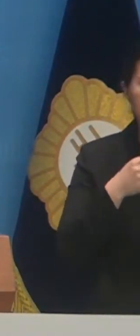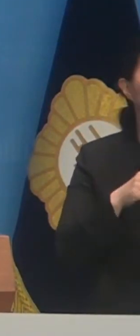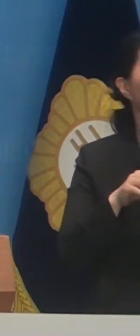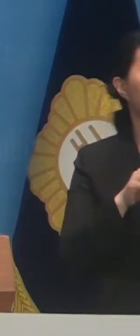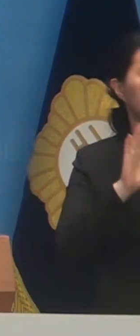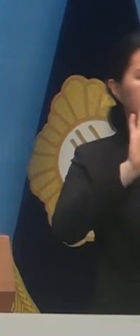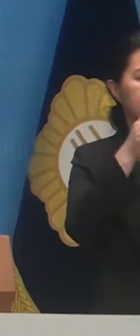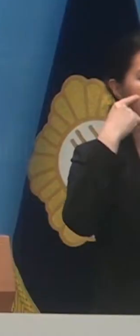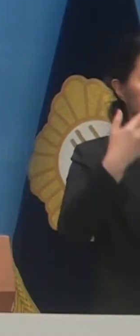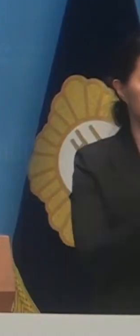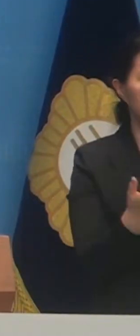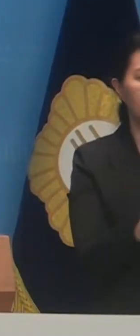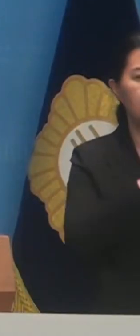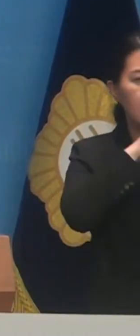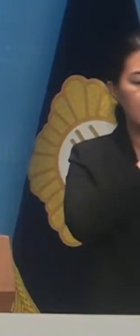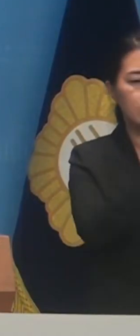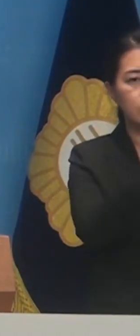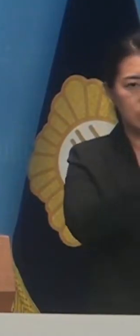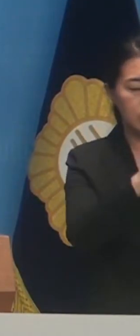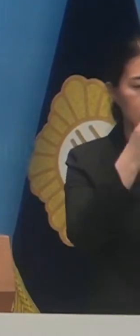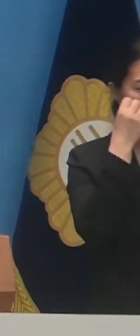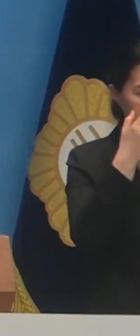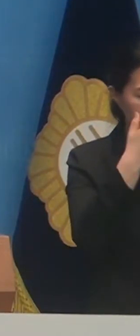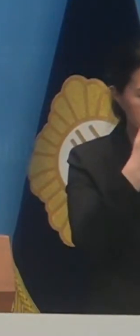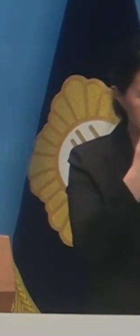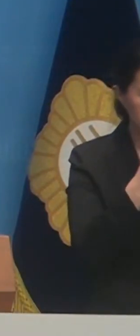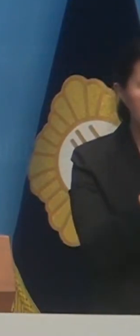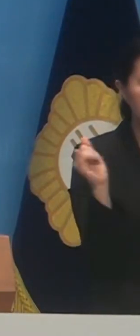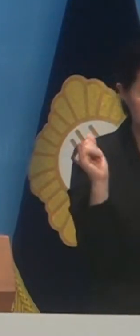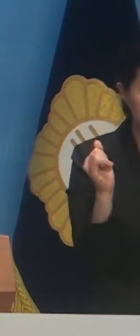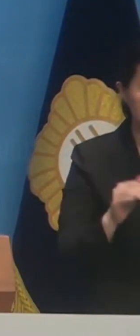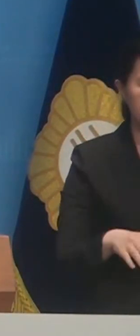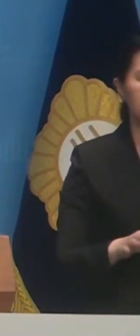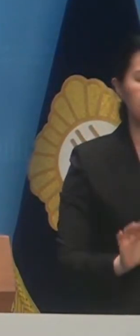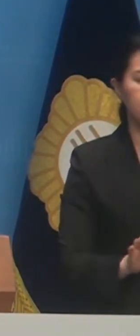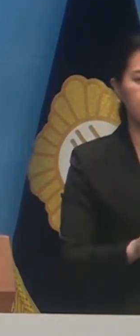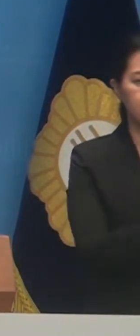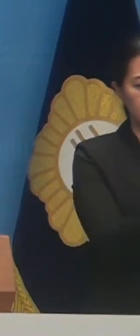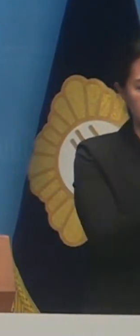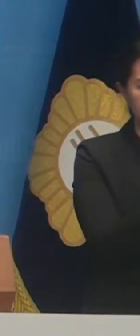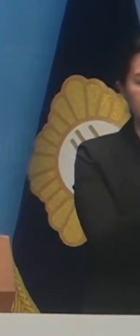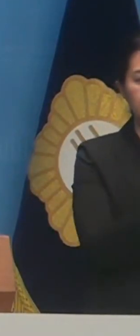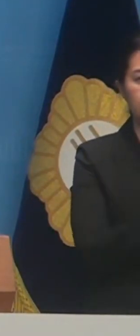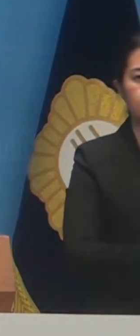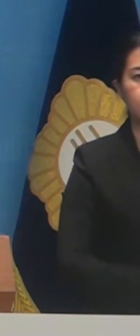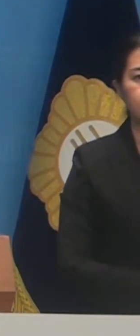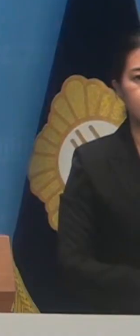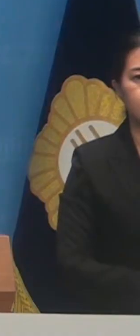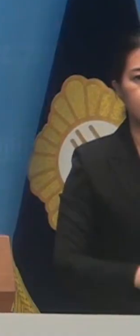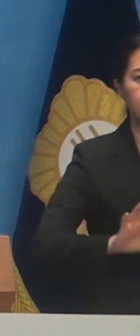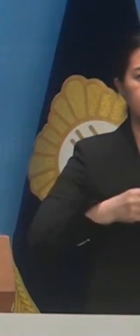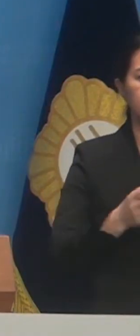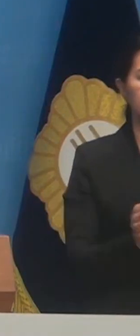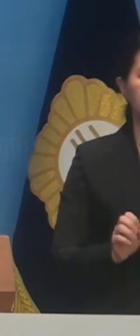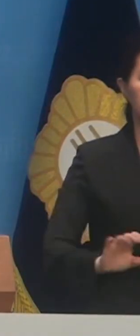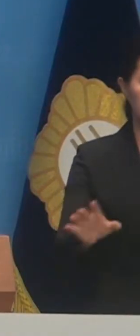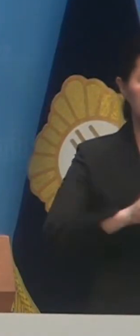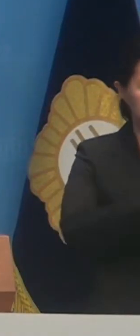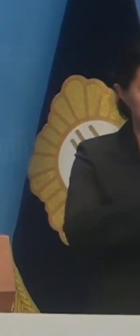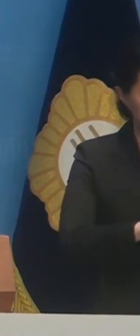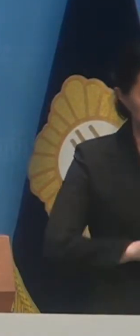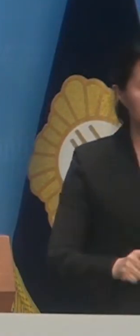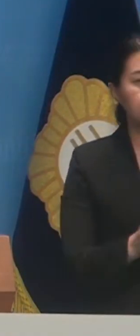반대해서 2030 중심으로 한 시민들이 자발적으로 만든 시민단체입니다. 저희가 이번에 국민의힘 해산 청구